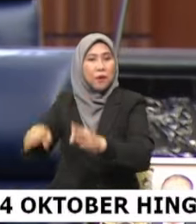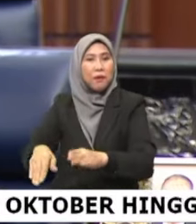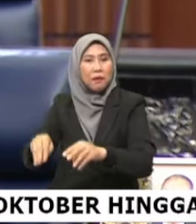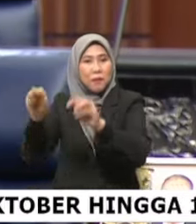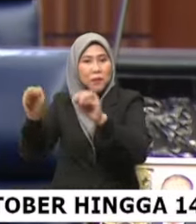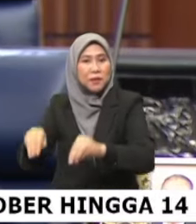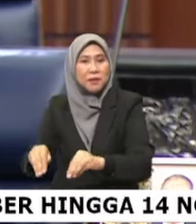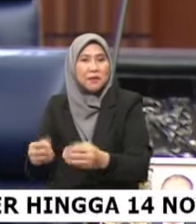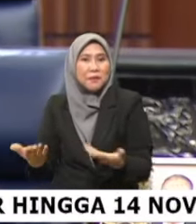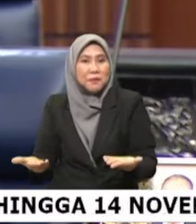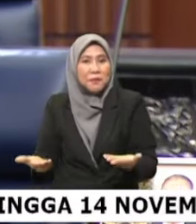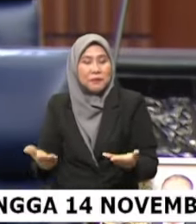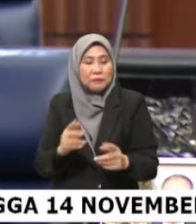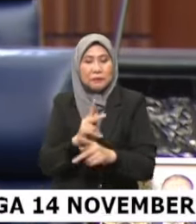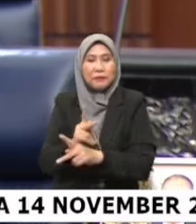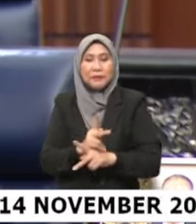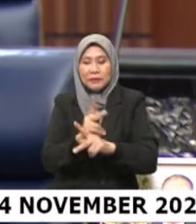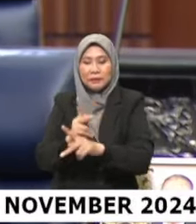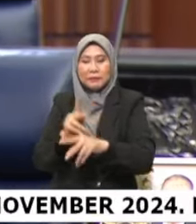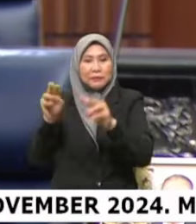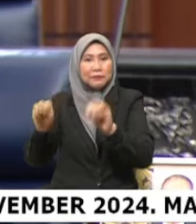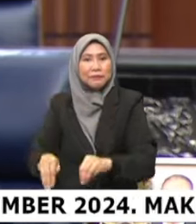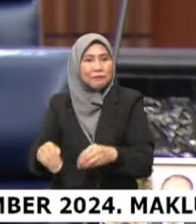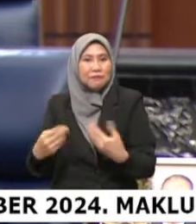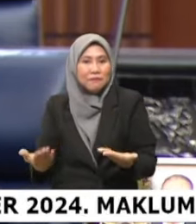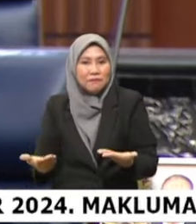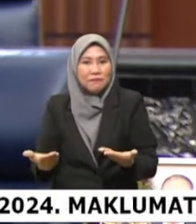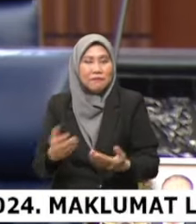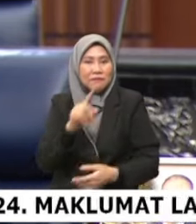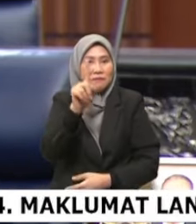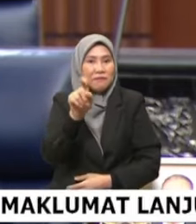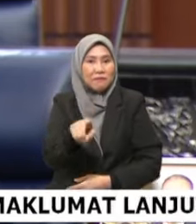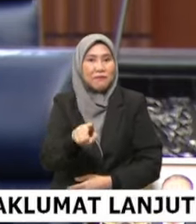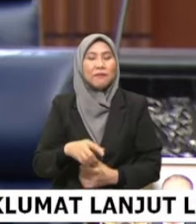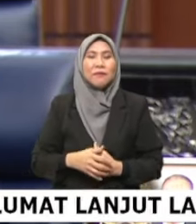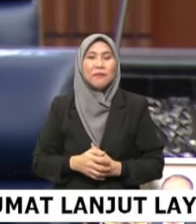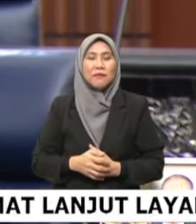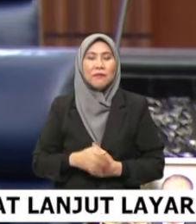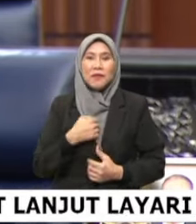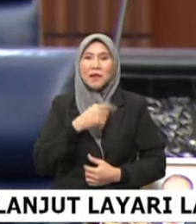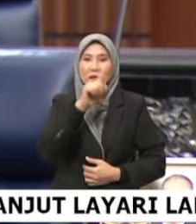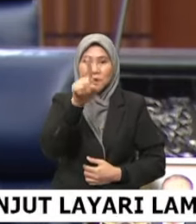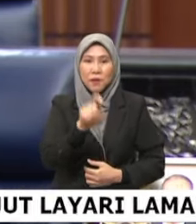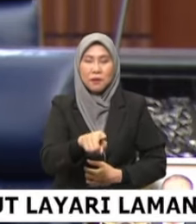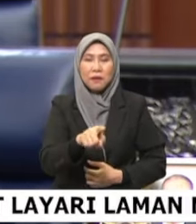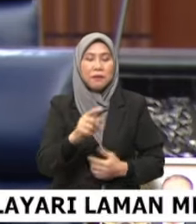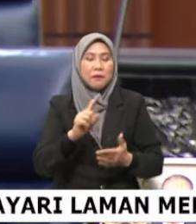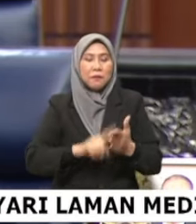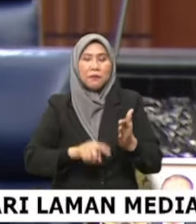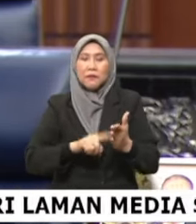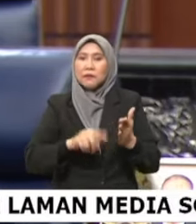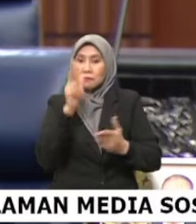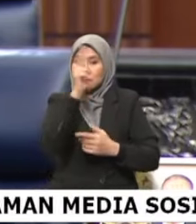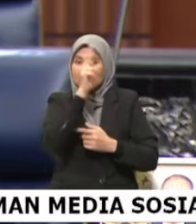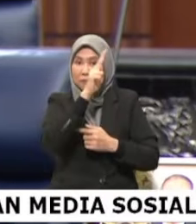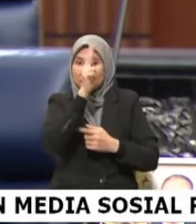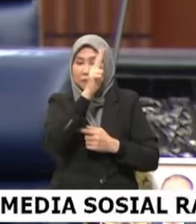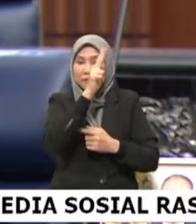ataupun binatang liar lain yang dilindungi sepenuhnya oleh peridotan. Soalan saya ialah, apakah